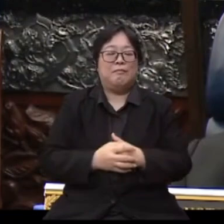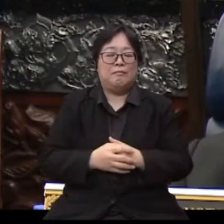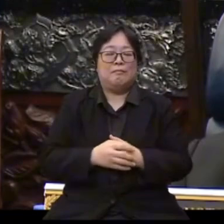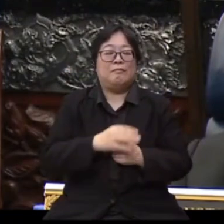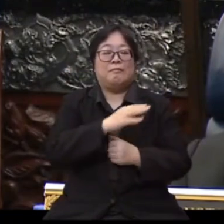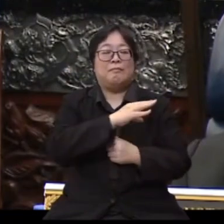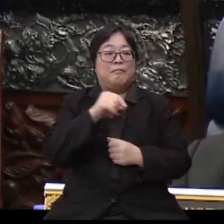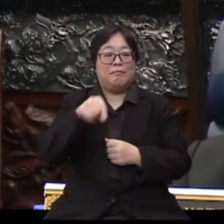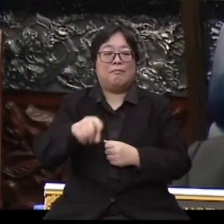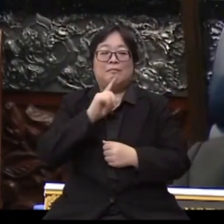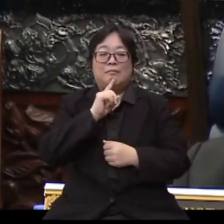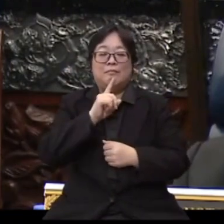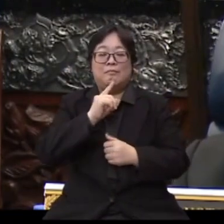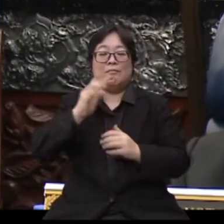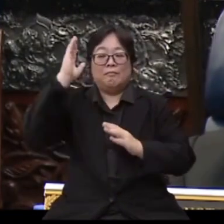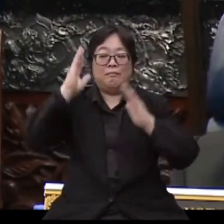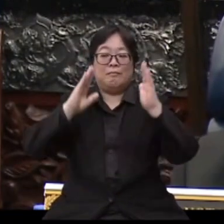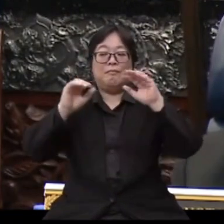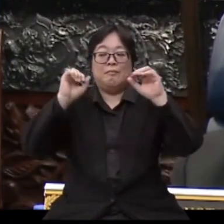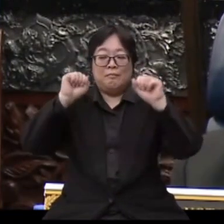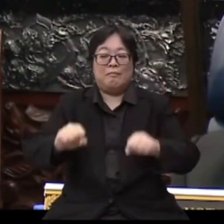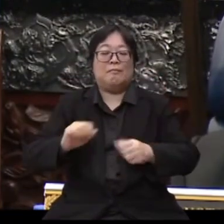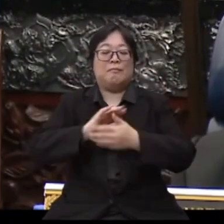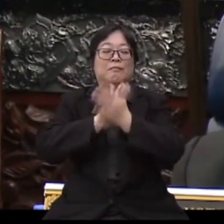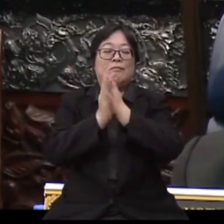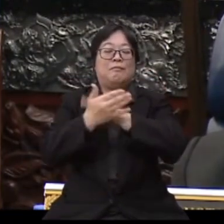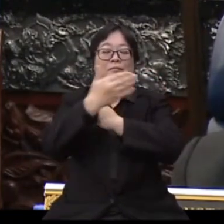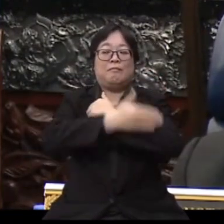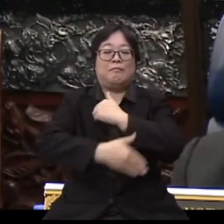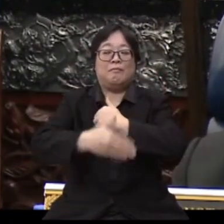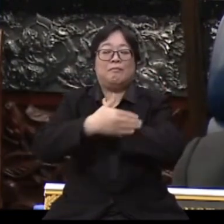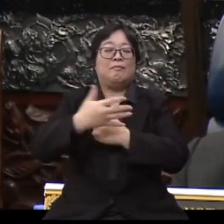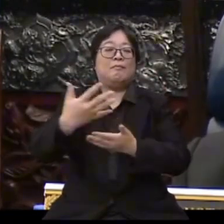bila itu berlaku, sudah tentu Malaysia akan menjadi negara yang